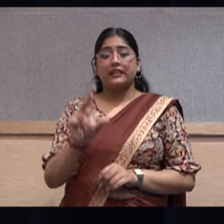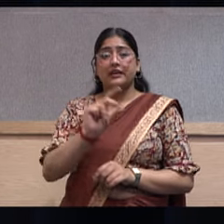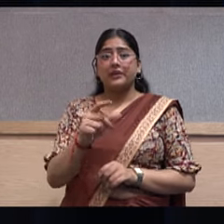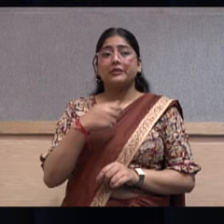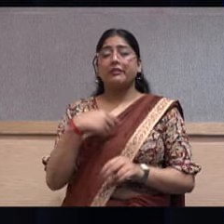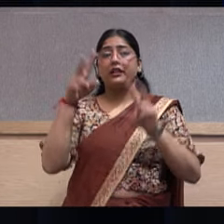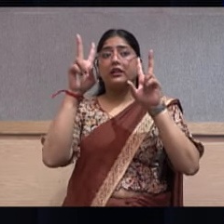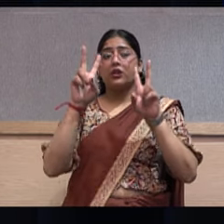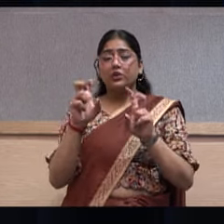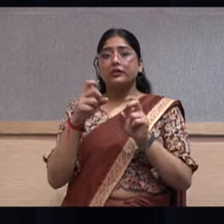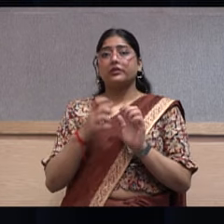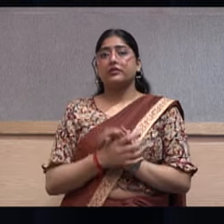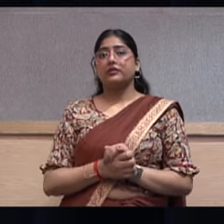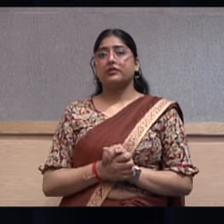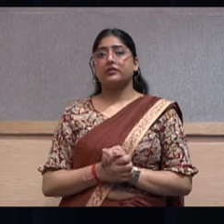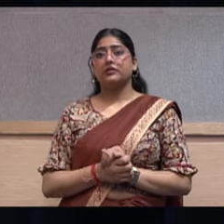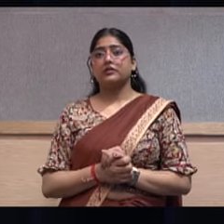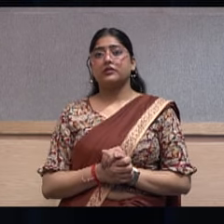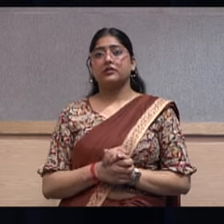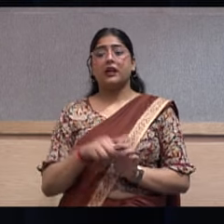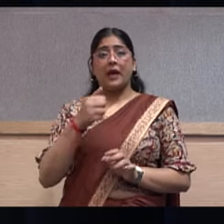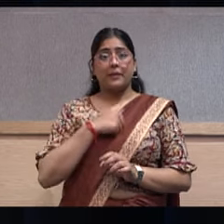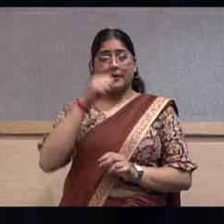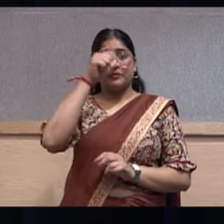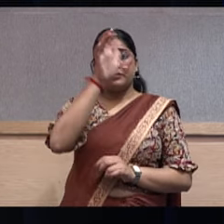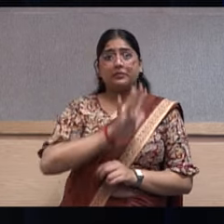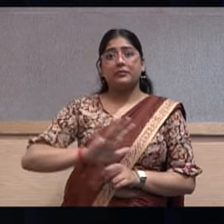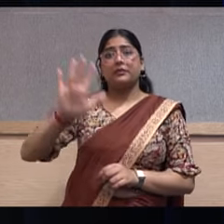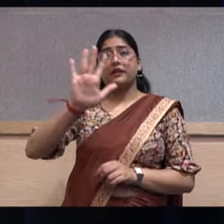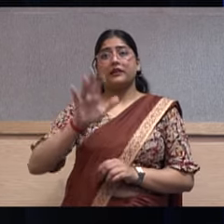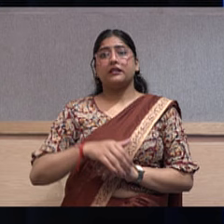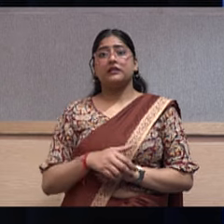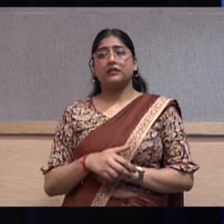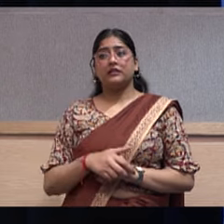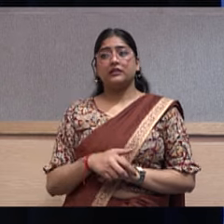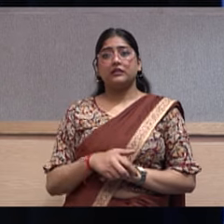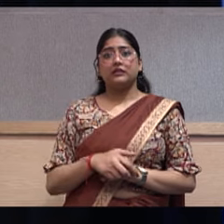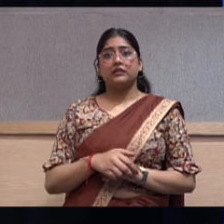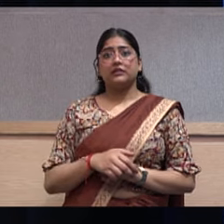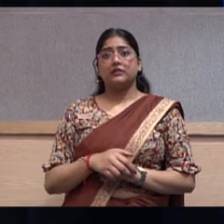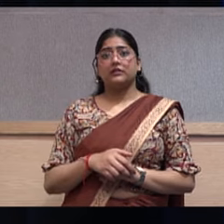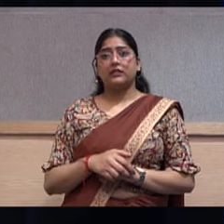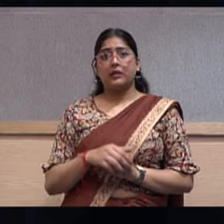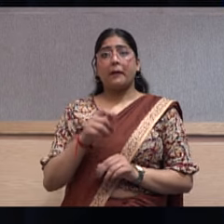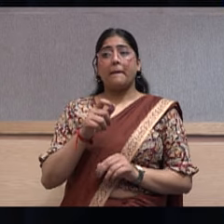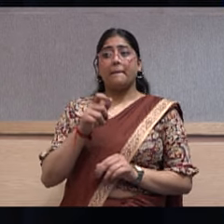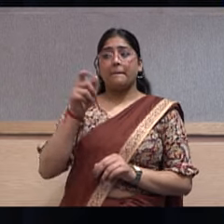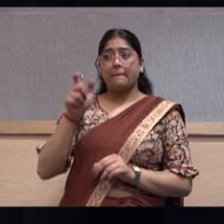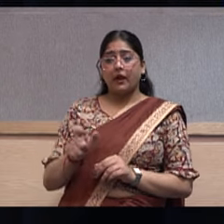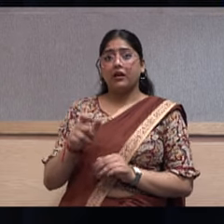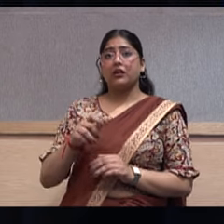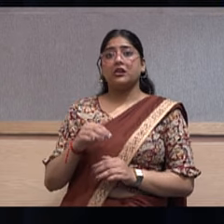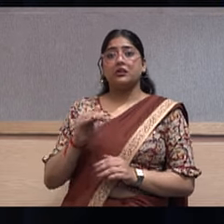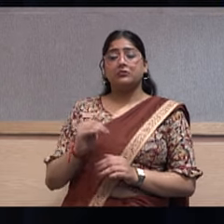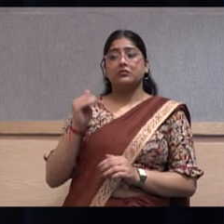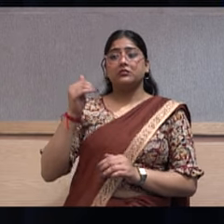हूं कि अभी विश्व बैंक में हमारे भारत की एक सपुत बड़े धे पर काम कर रहे हैं भारत की प्रतिनिधि करके